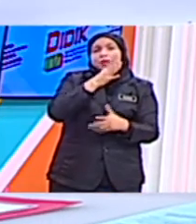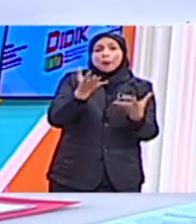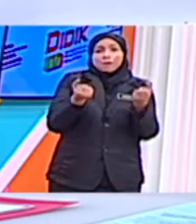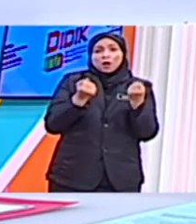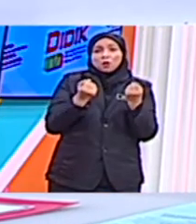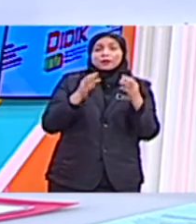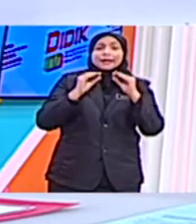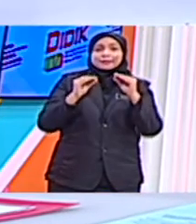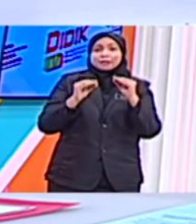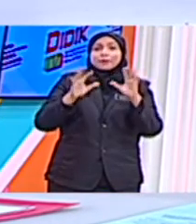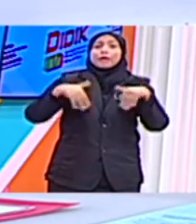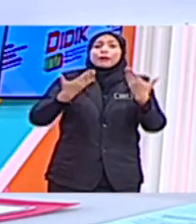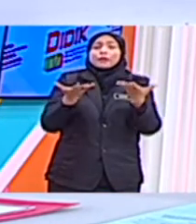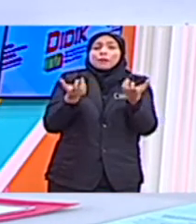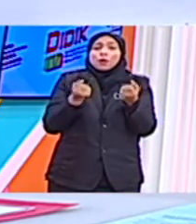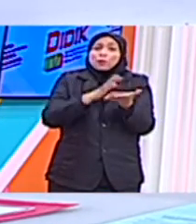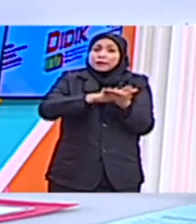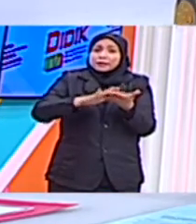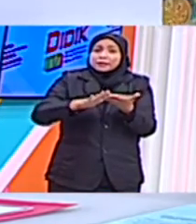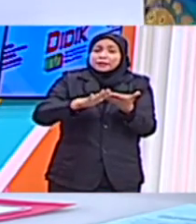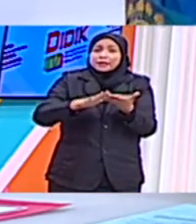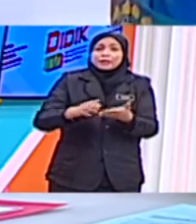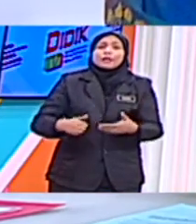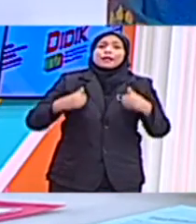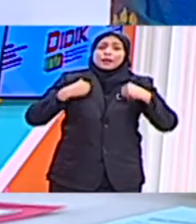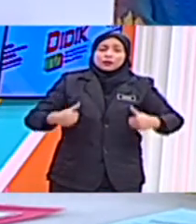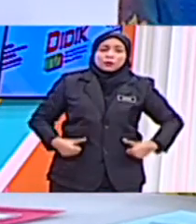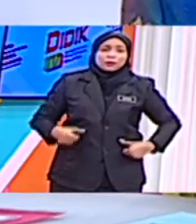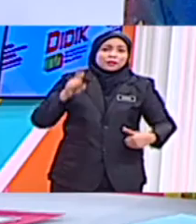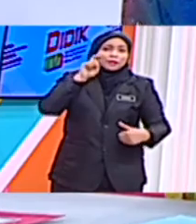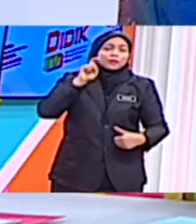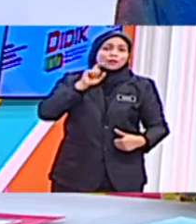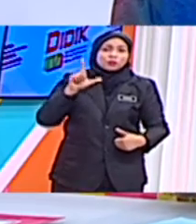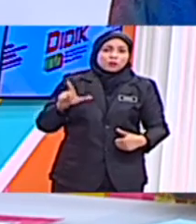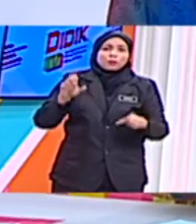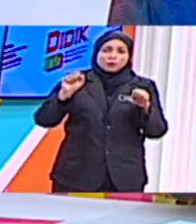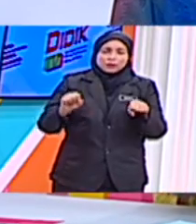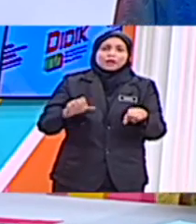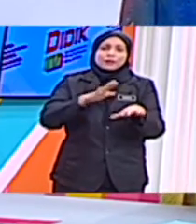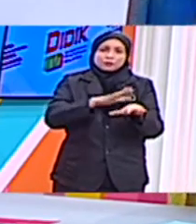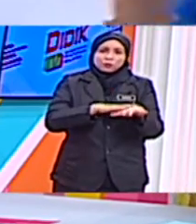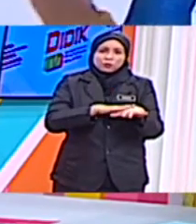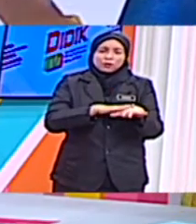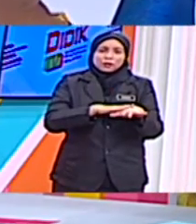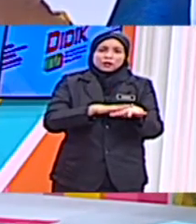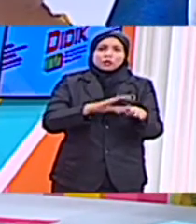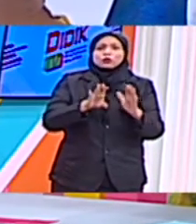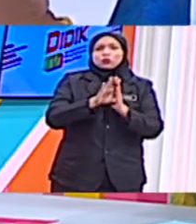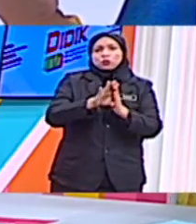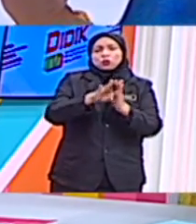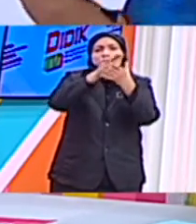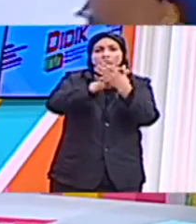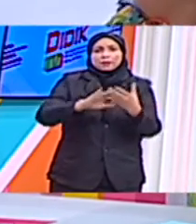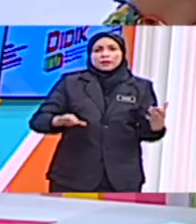kita macam mana cara nak membersihkan anggota seksual ni. Masa tu bolehlah berlaku sentuhan. Ataupun keselamatan. Contohnya kita